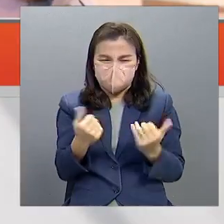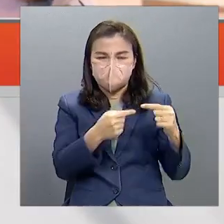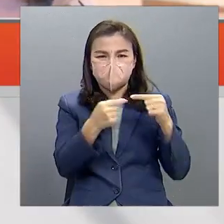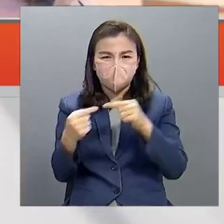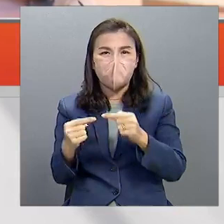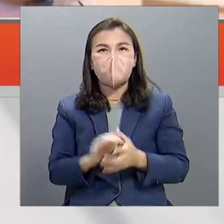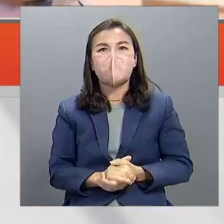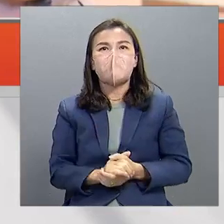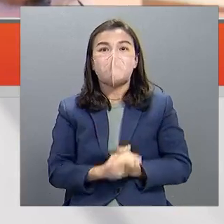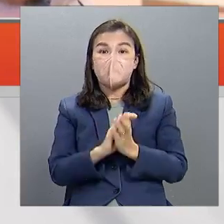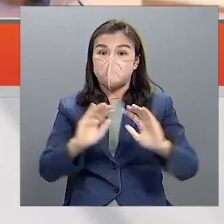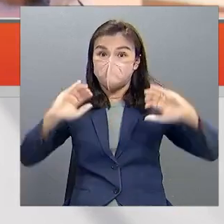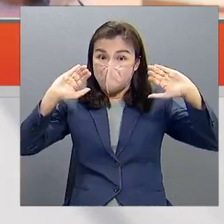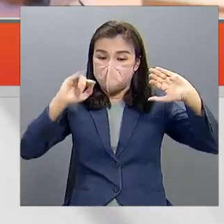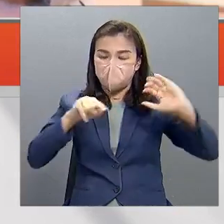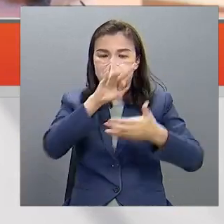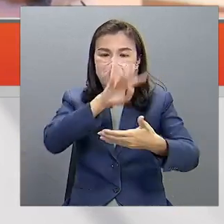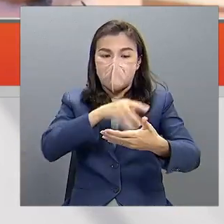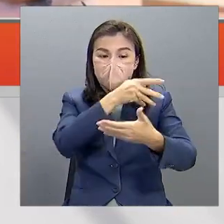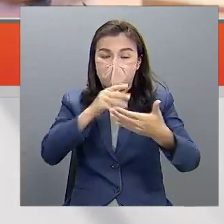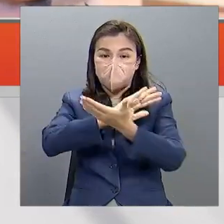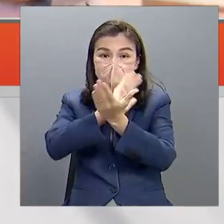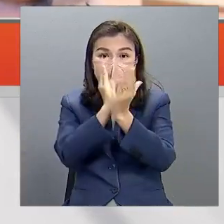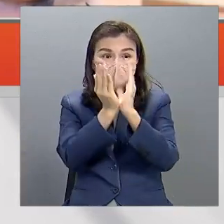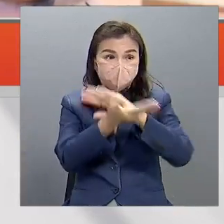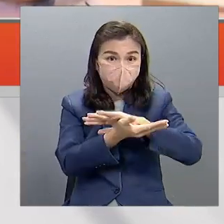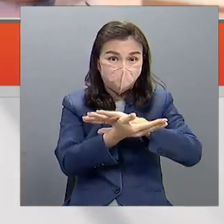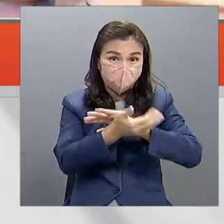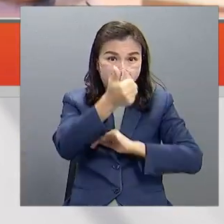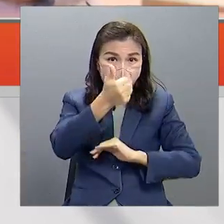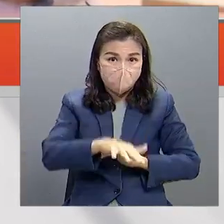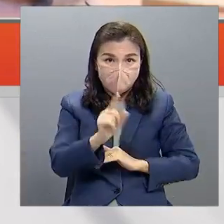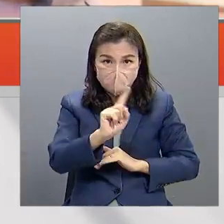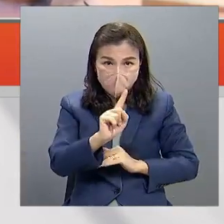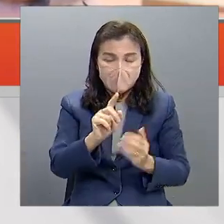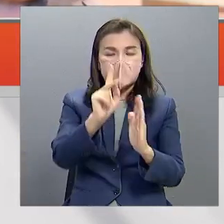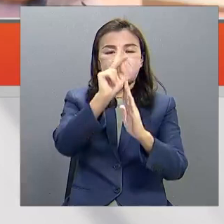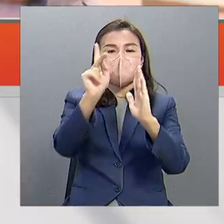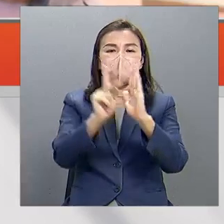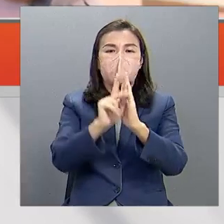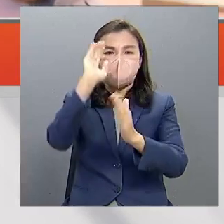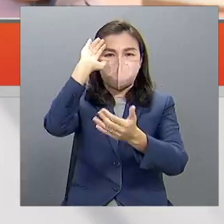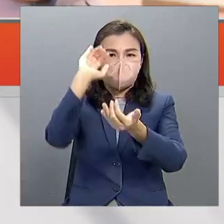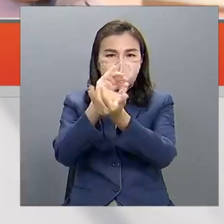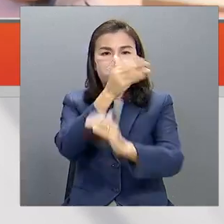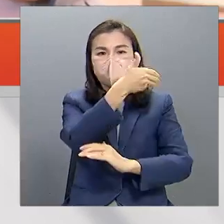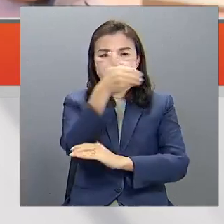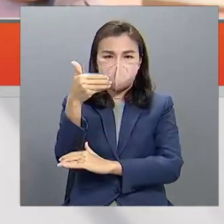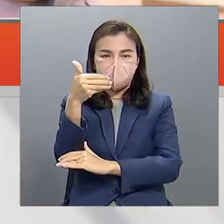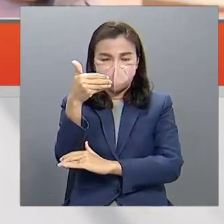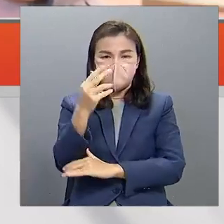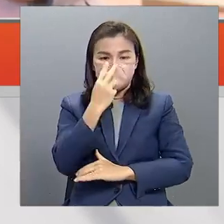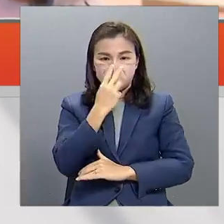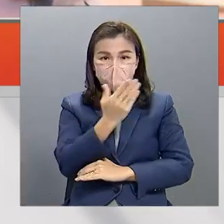อดแผนปฏิรูปด้านกระบวนการยุติธรรมออกมาหรือไม่ผ่านร่างกฎหมายตำรวจแห่งชาติต้องติดตามกับคุณยานีไหว้